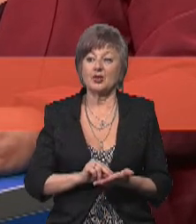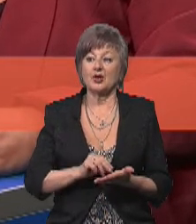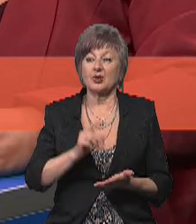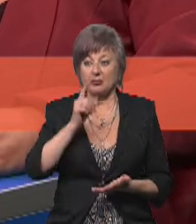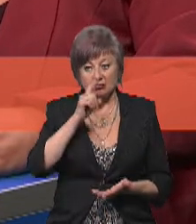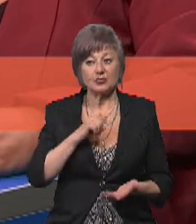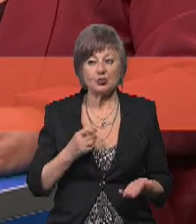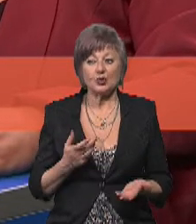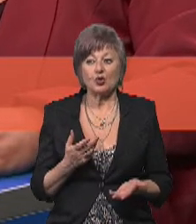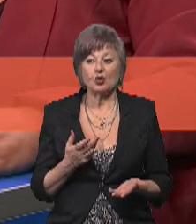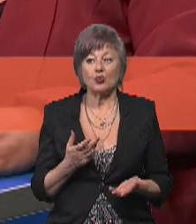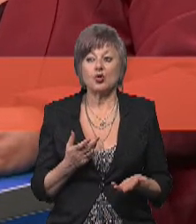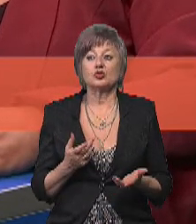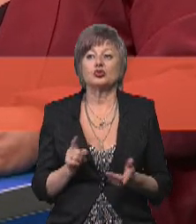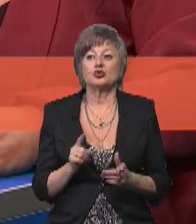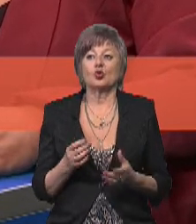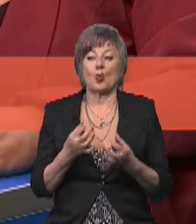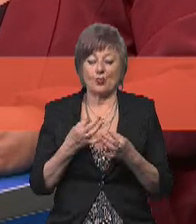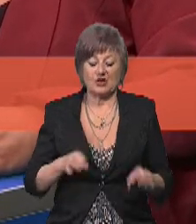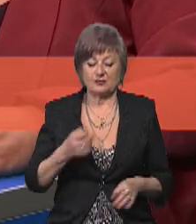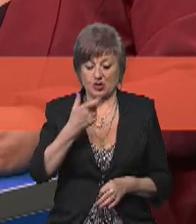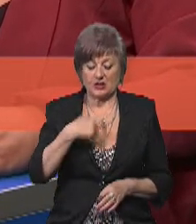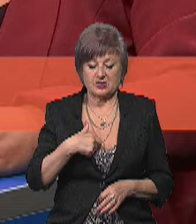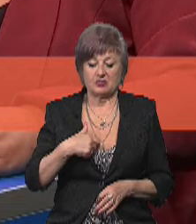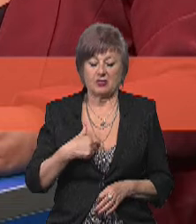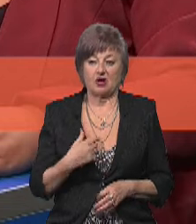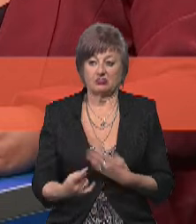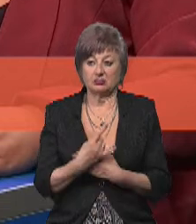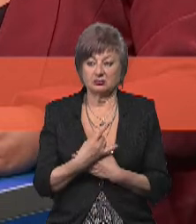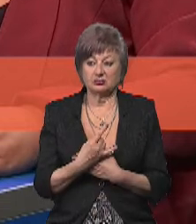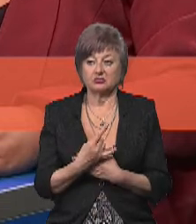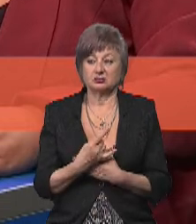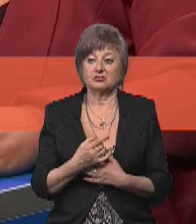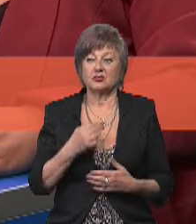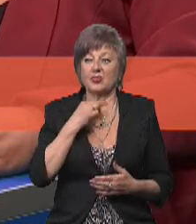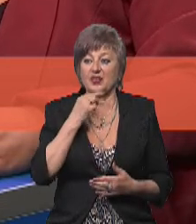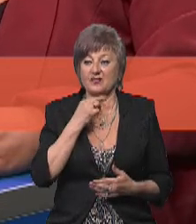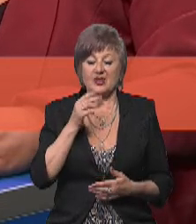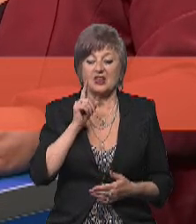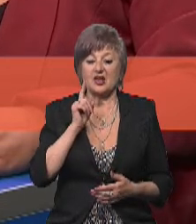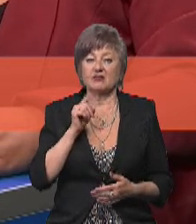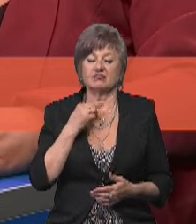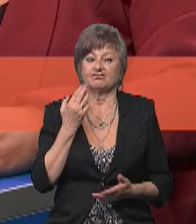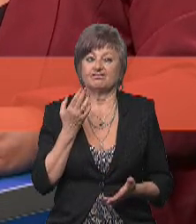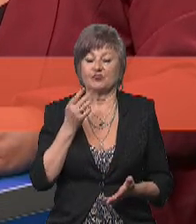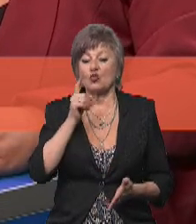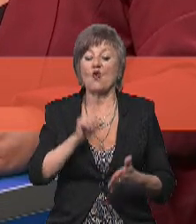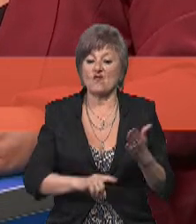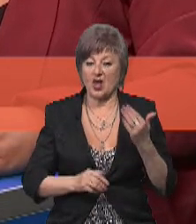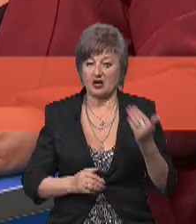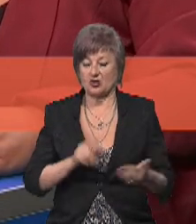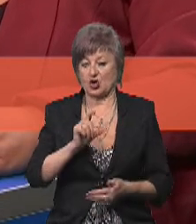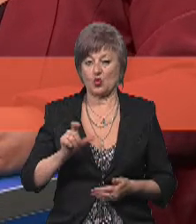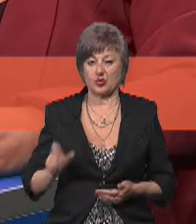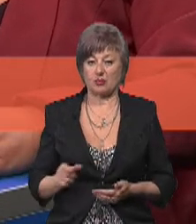коли чоловік дозволив себе ошукати, не проявив бдительності, внимательності, довірчивість проявив до